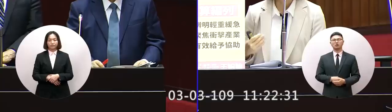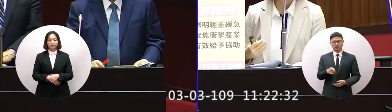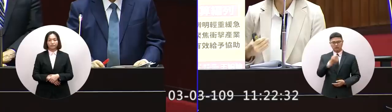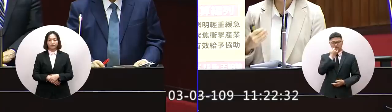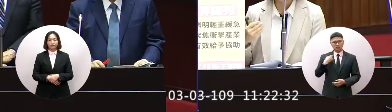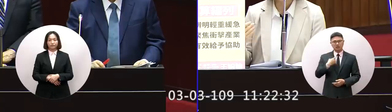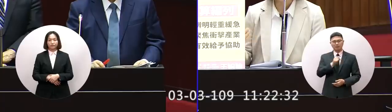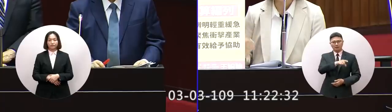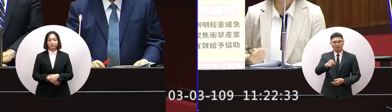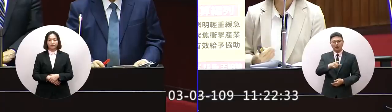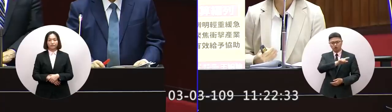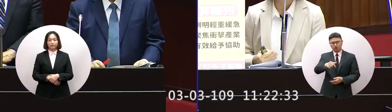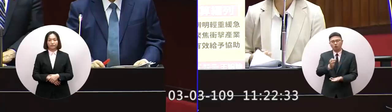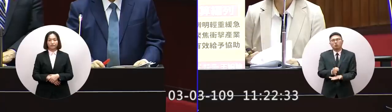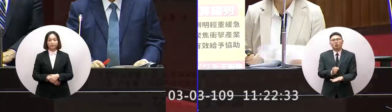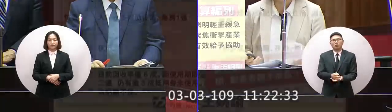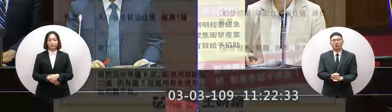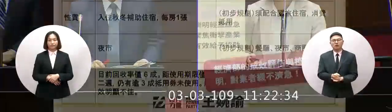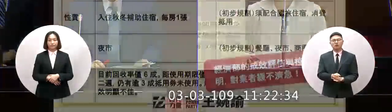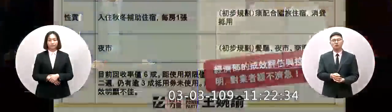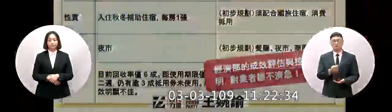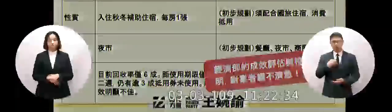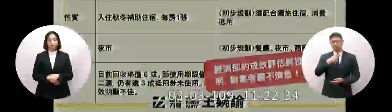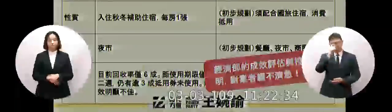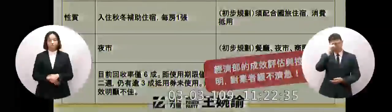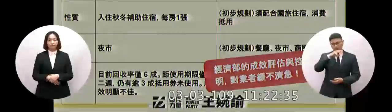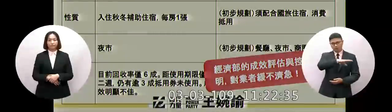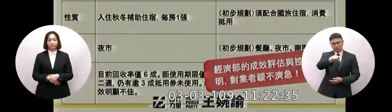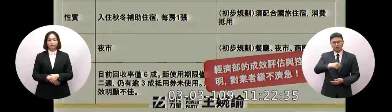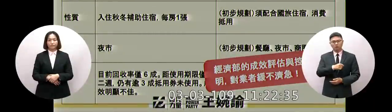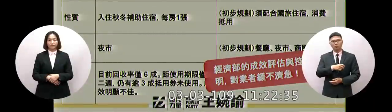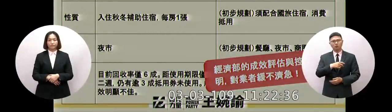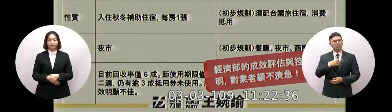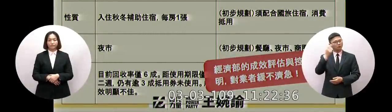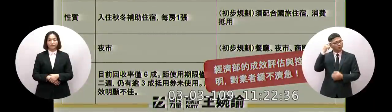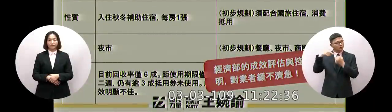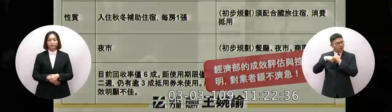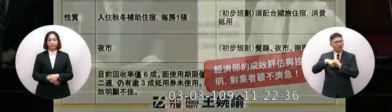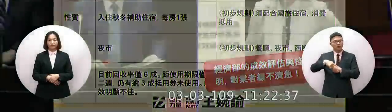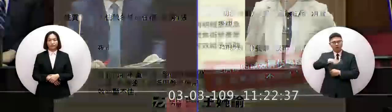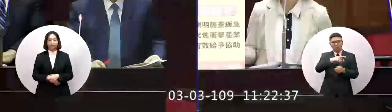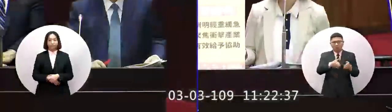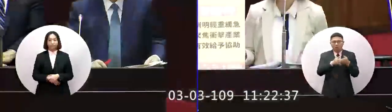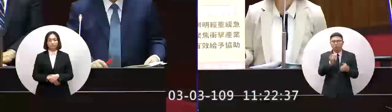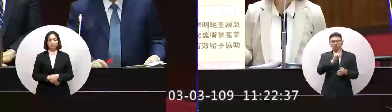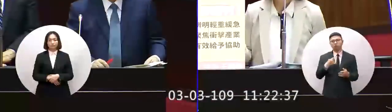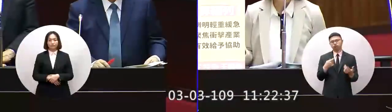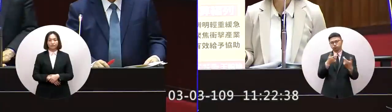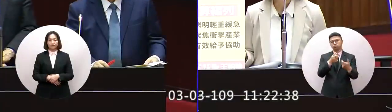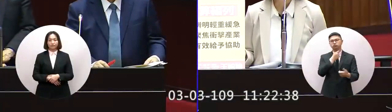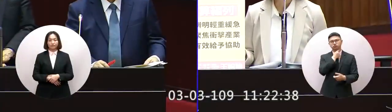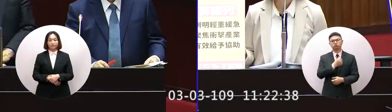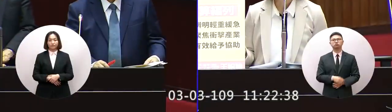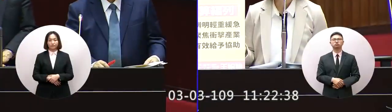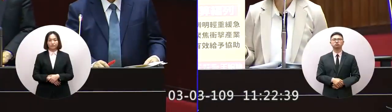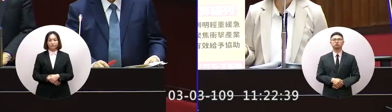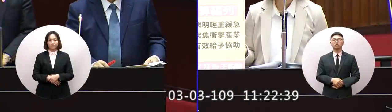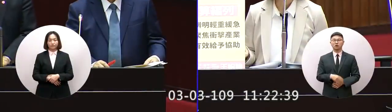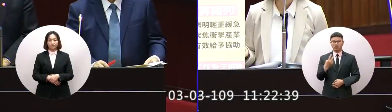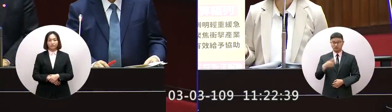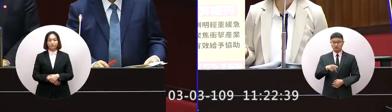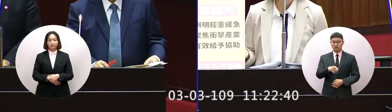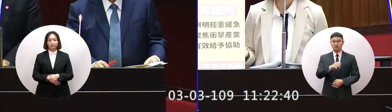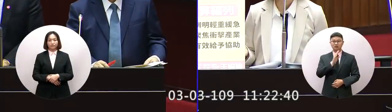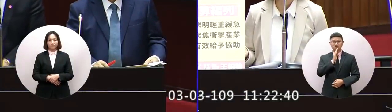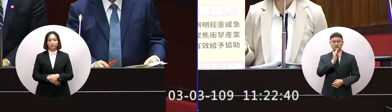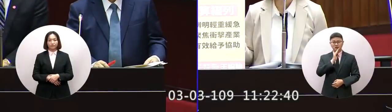的，所以我们必须要一次的来考虑这些所有的中小型企业的需求。 那另外以上这些其实在振兴方案都是在疫情